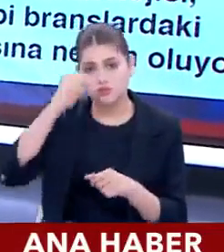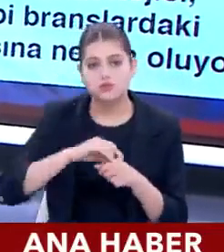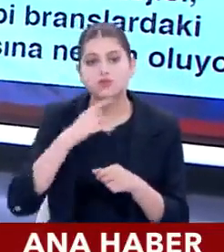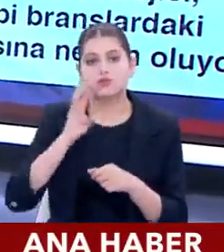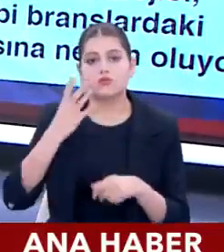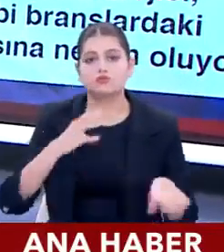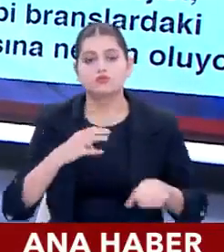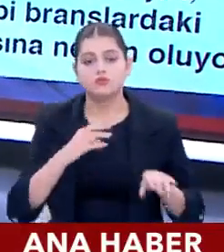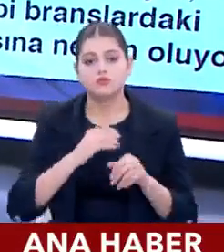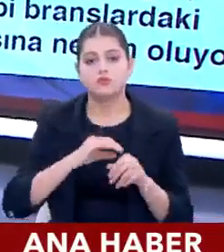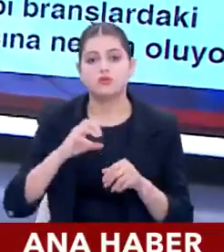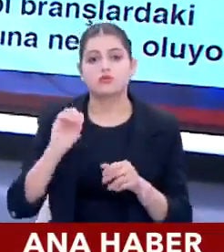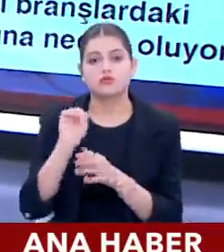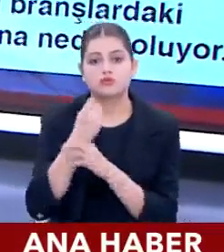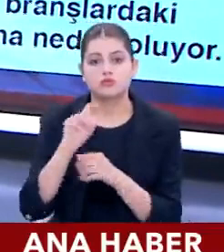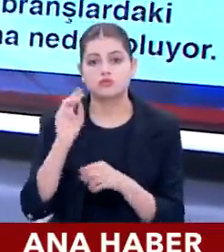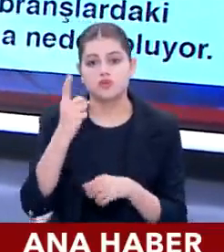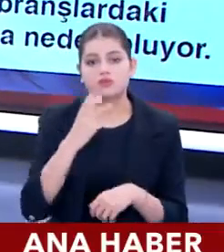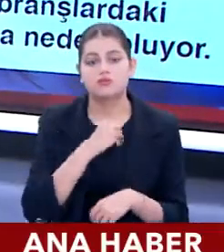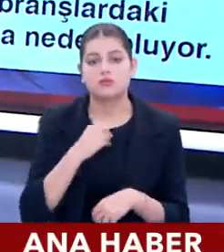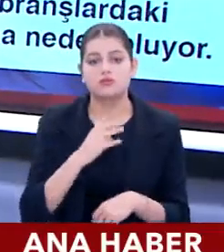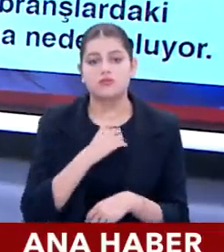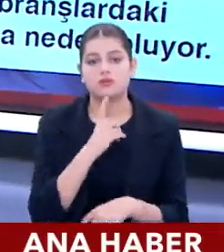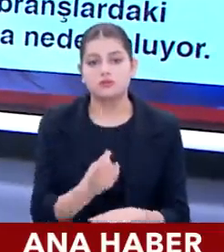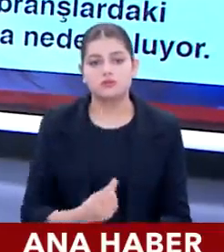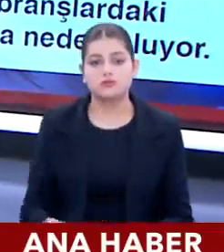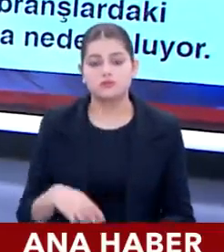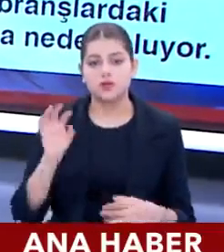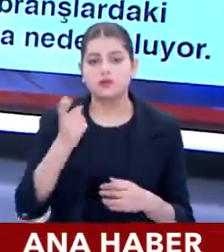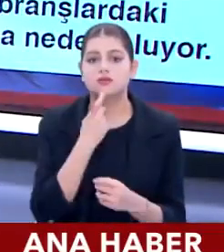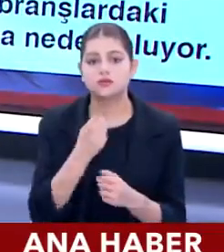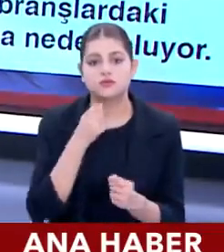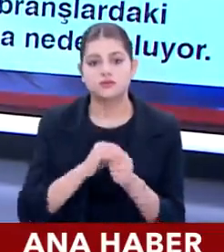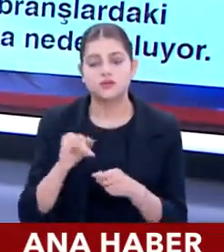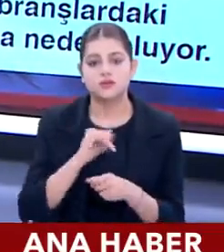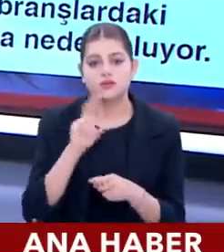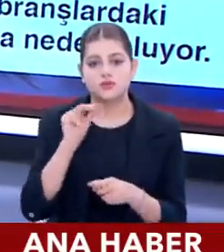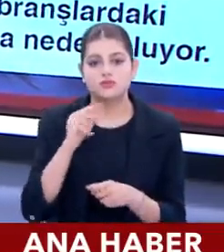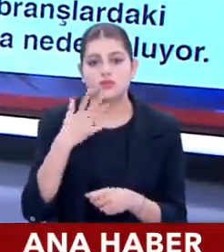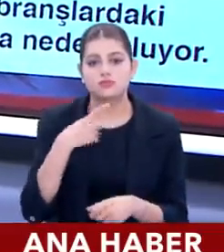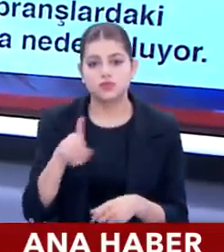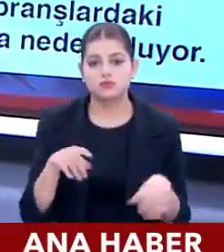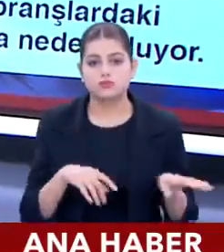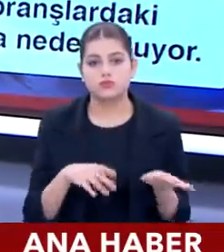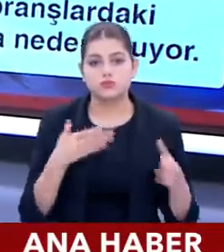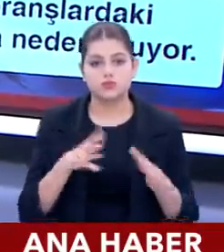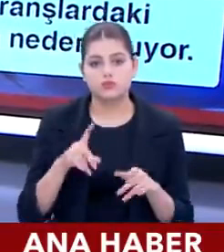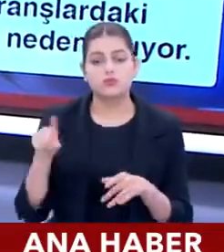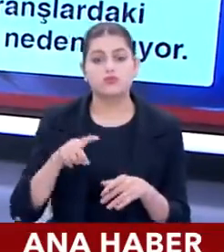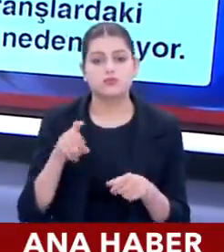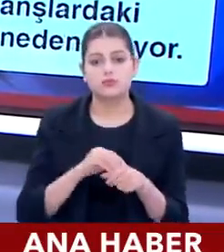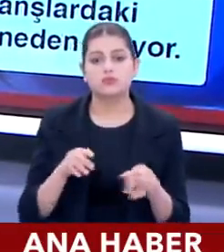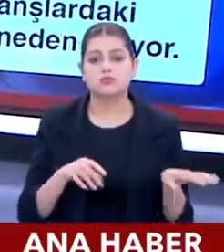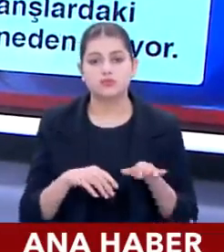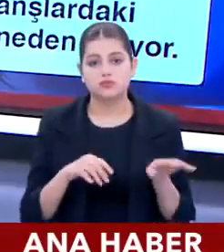dört Çocuk Cerrahi uzmanından geriye sadece bir doktor kaldı Her yıl yaklaşık 75 bin çocuğun doğduğu Urfa'da